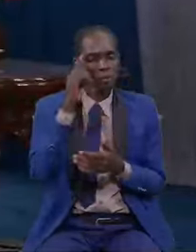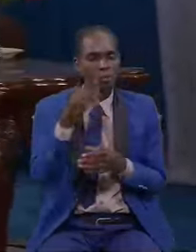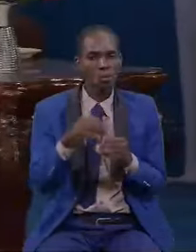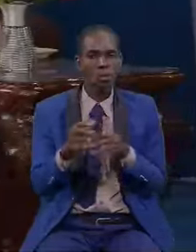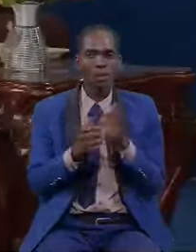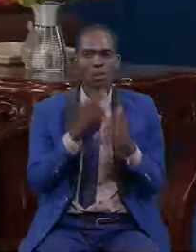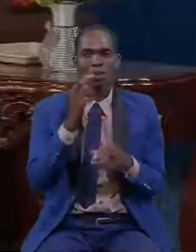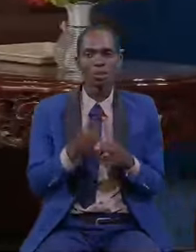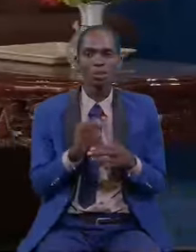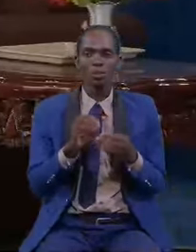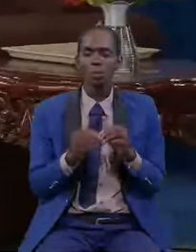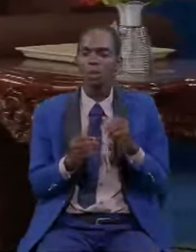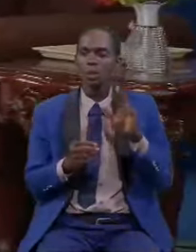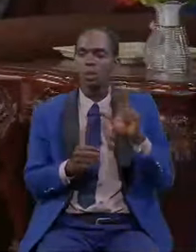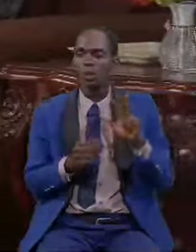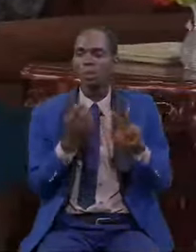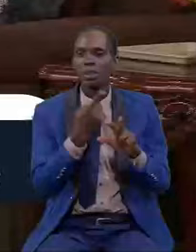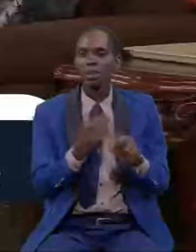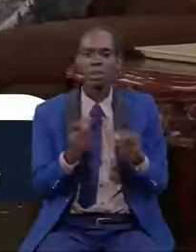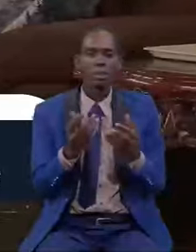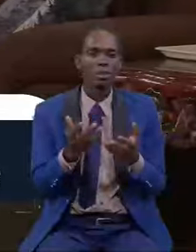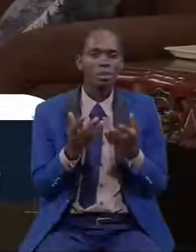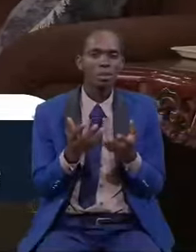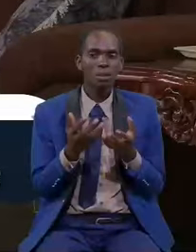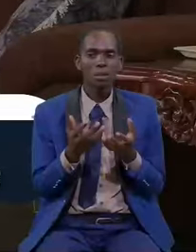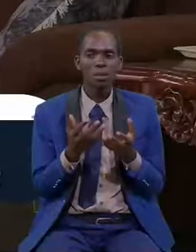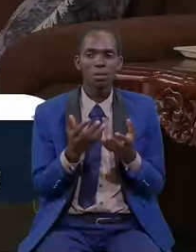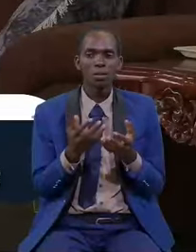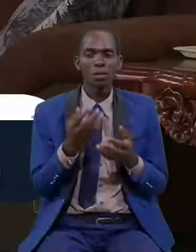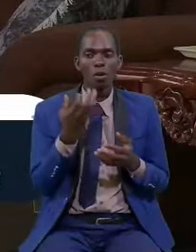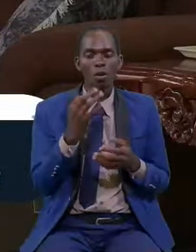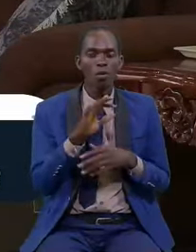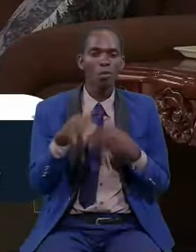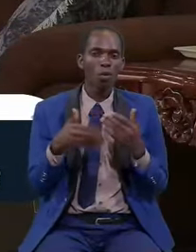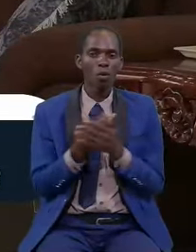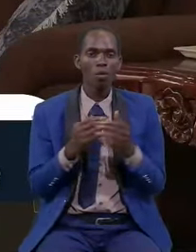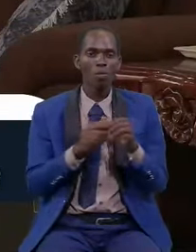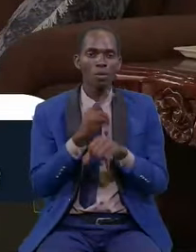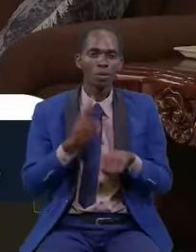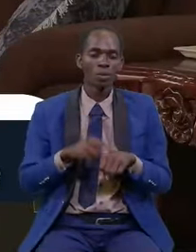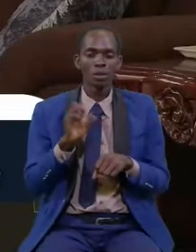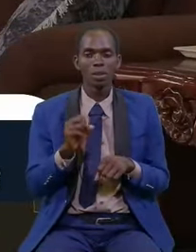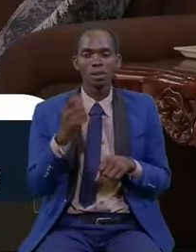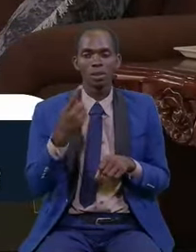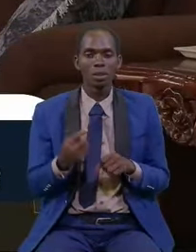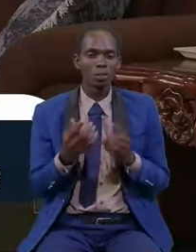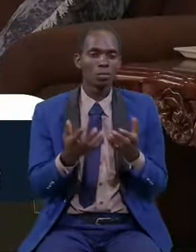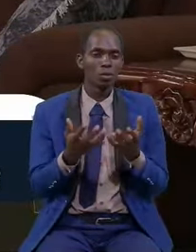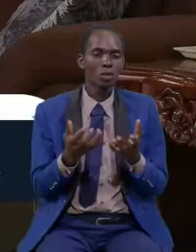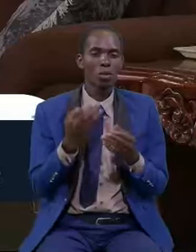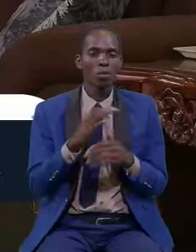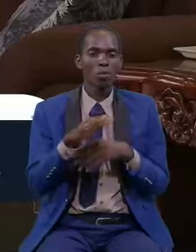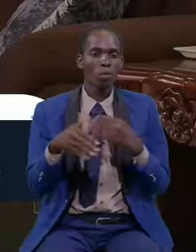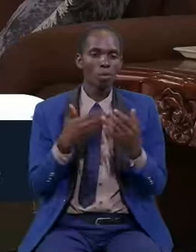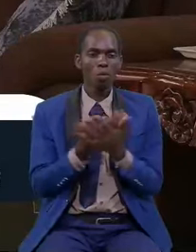Jésus-Christ. Troisième partie ici, c'est le désir de toutes les nations. Le désir de toutes